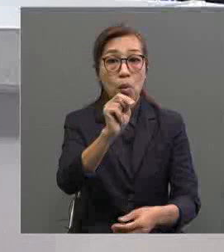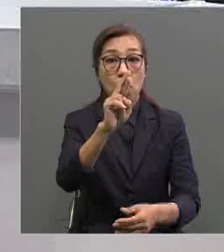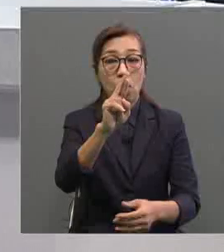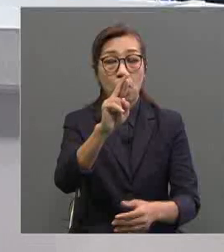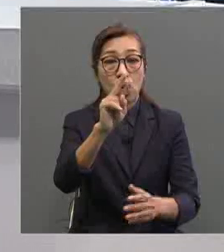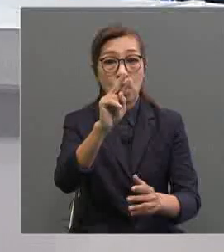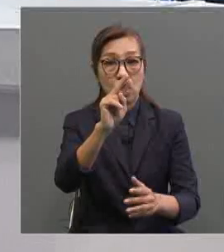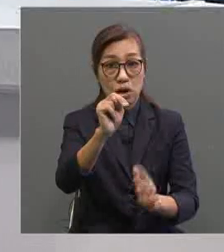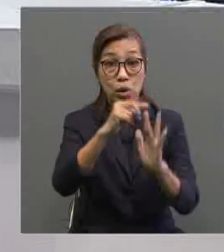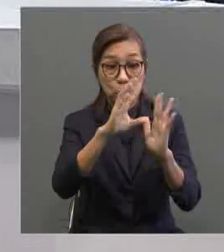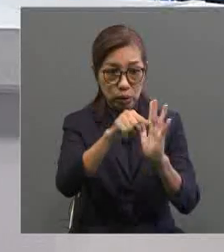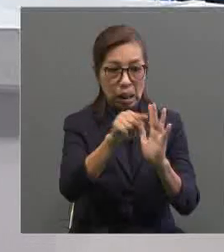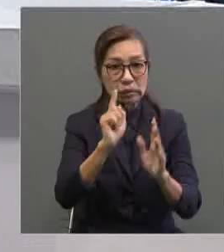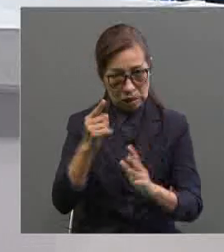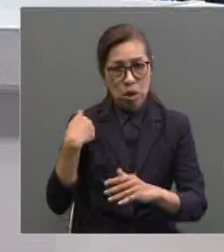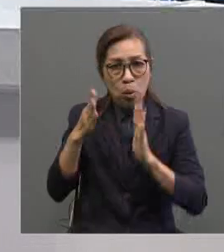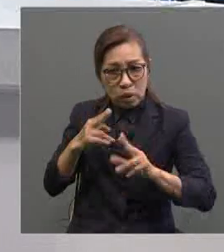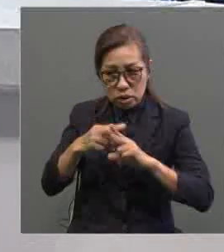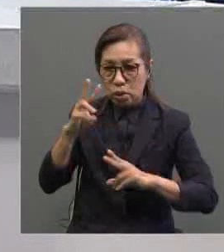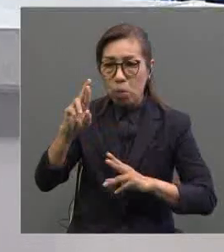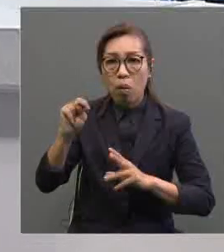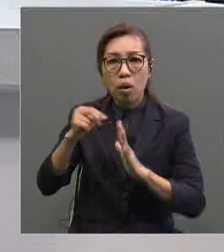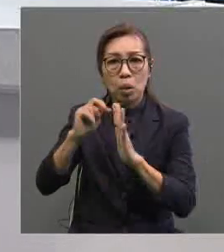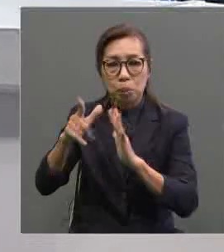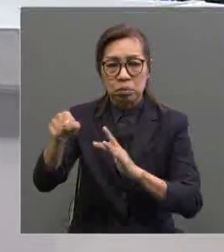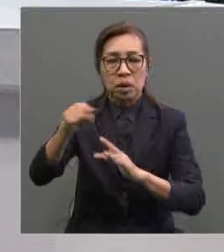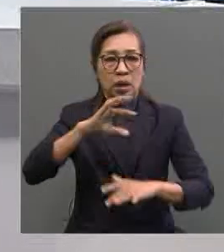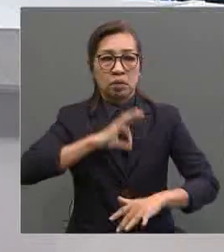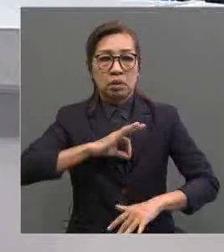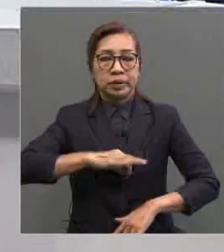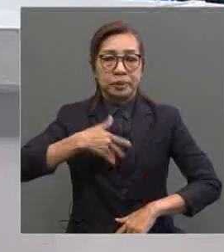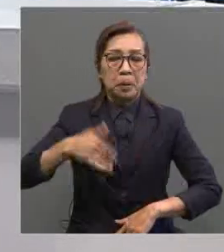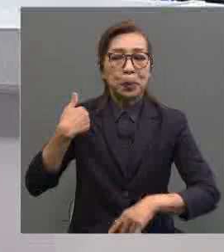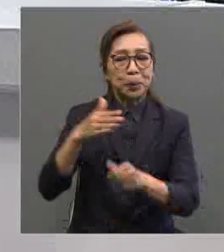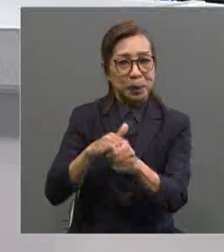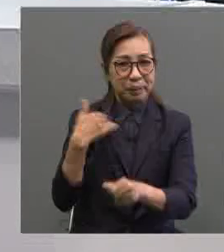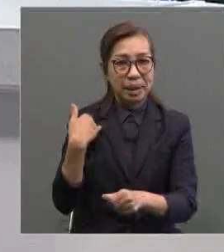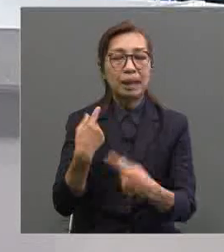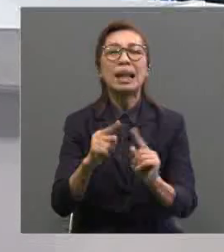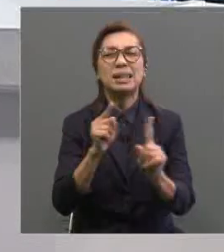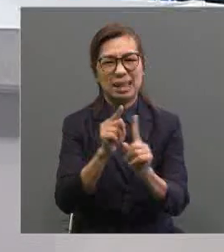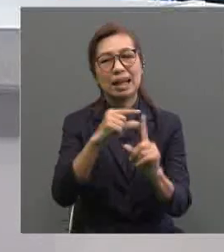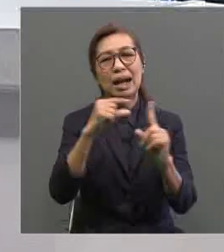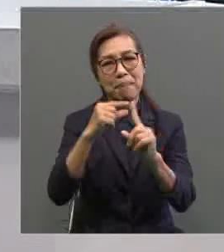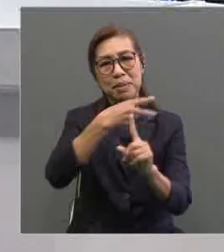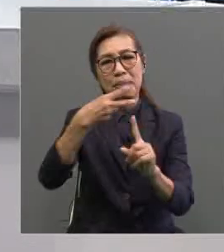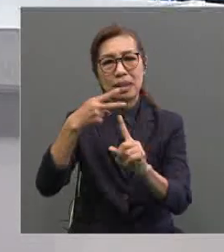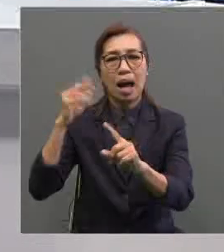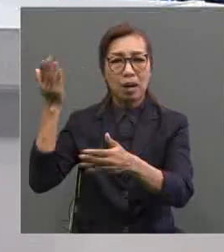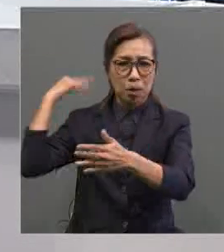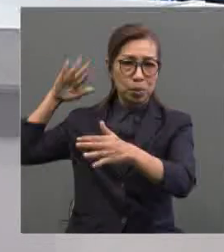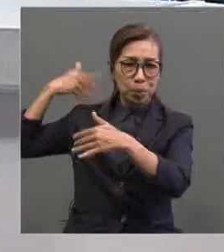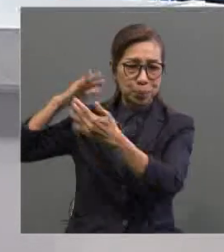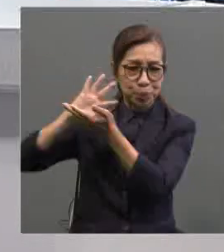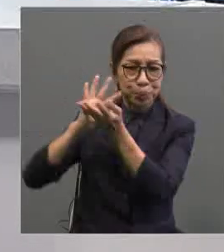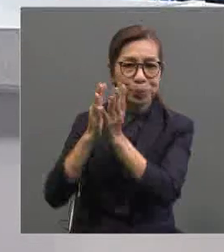คือหลายๆคนถามเมื่อเช้าตกลงว่ามันพัฒนาการพัฒนาการของภาษามาได้ยังไงก็เลยอ่ะเปิดพจนานุกรมมัน